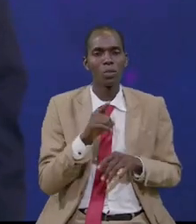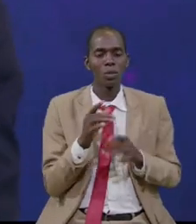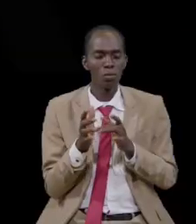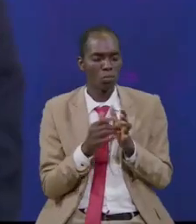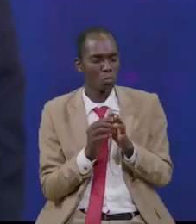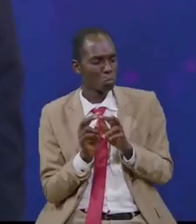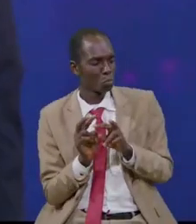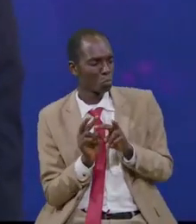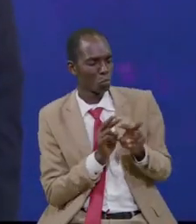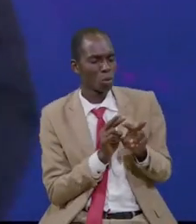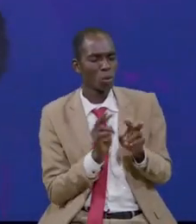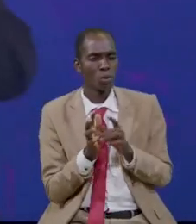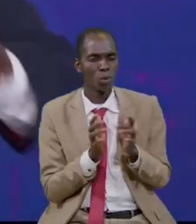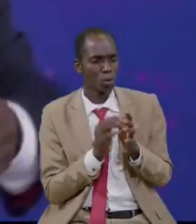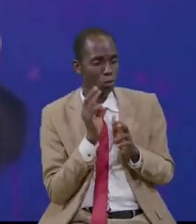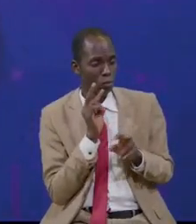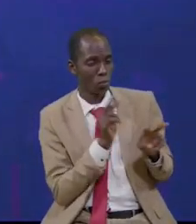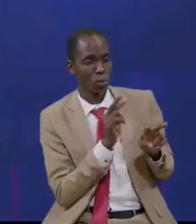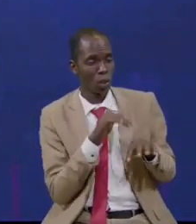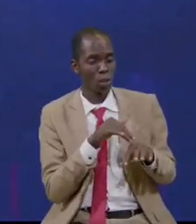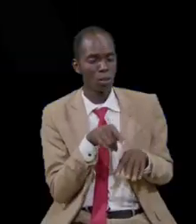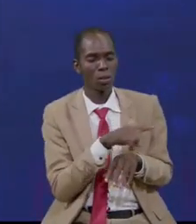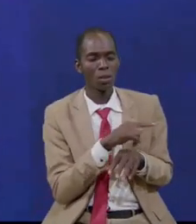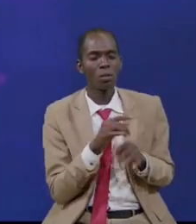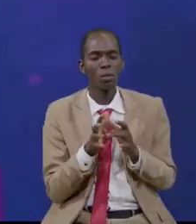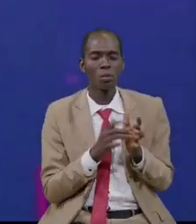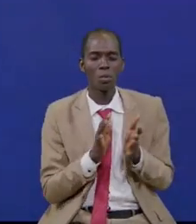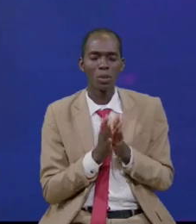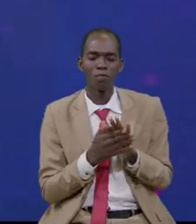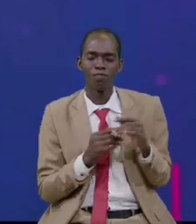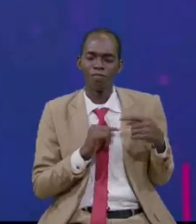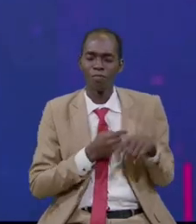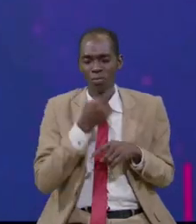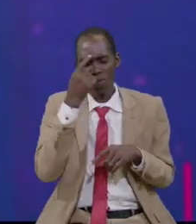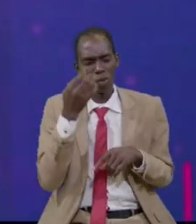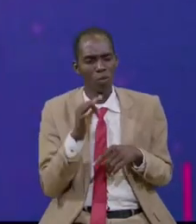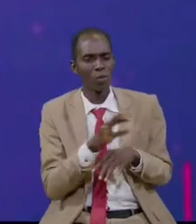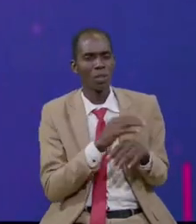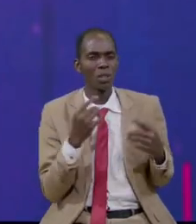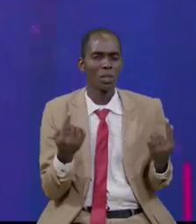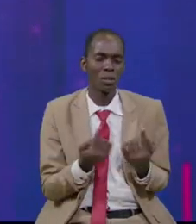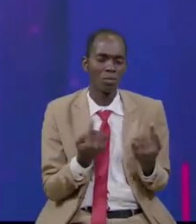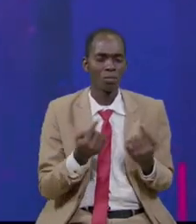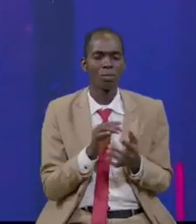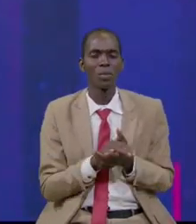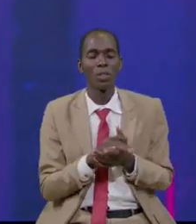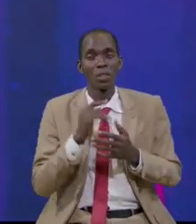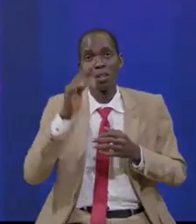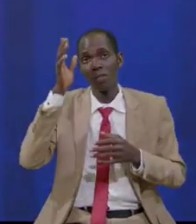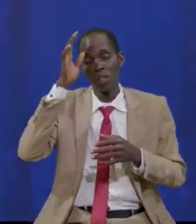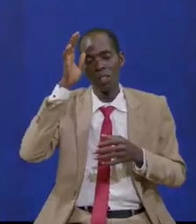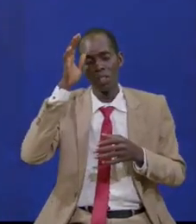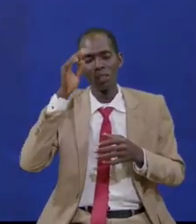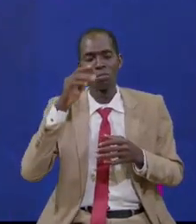fut attristé. À cause de leur incrédulité, le Père peut être attristé. Le Fils peut être attristé.